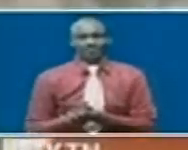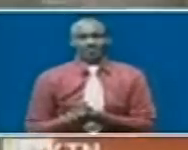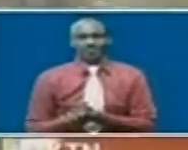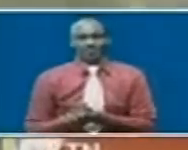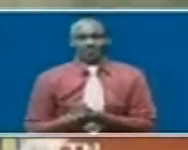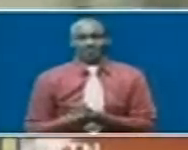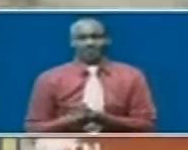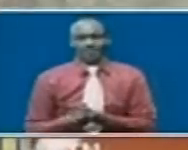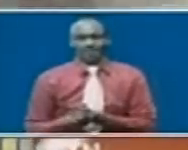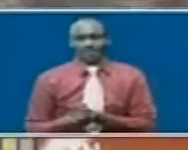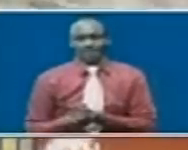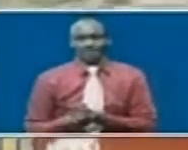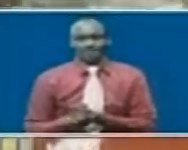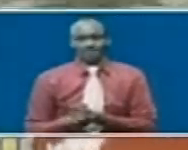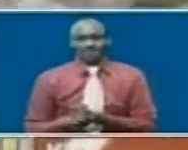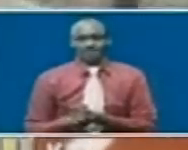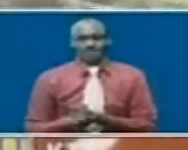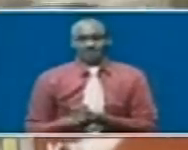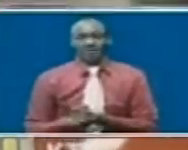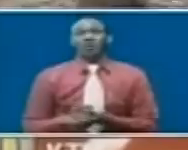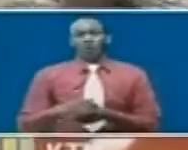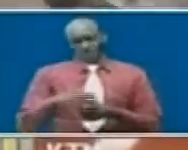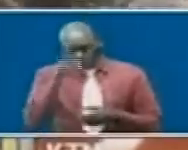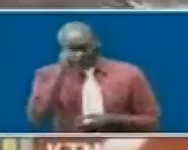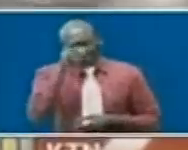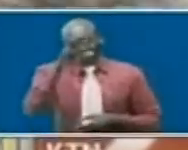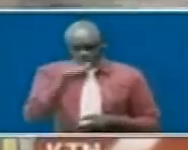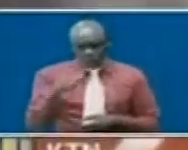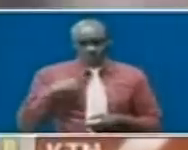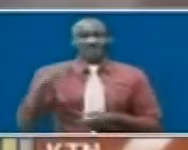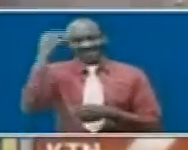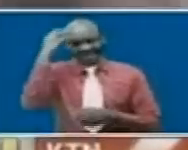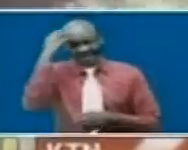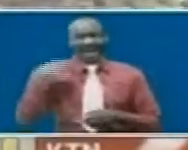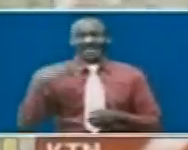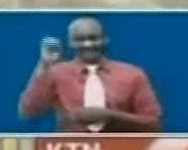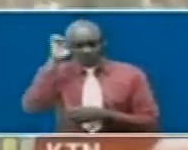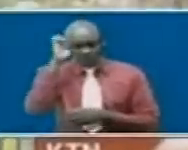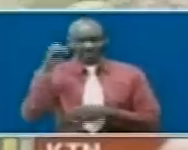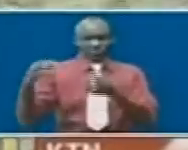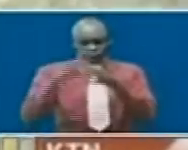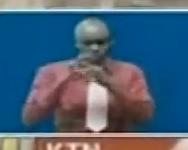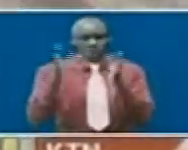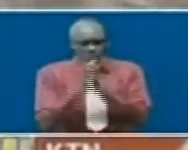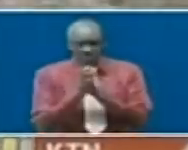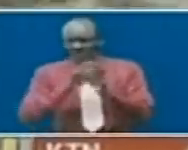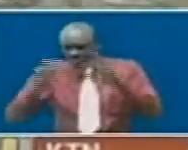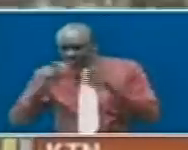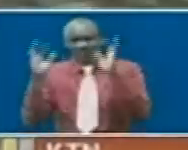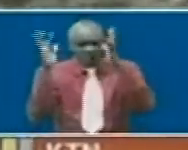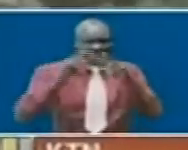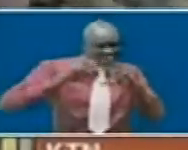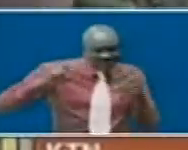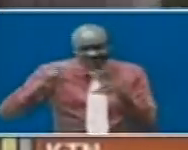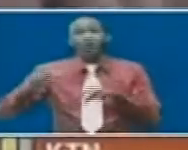Antibiotics, and we are going to put him also on Maafisa wa polisi kutoka Kitale na Eldoret wakishirikiana kucha na msitu wa Kaptagat,